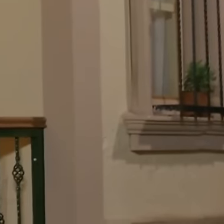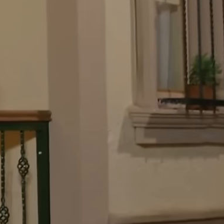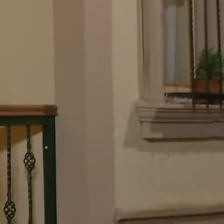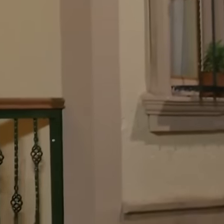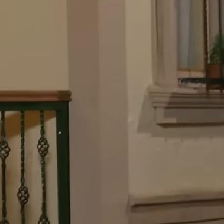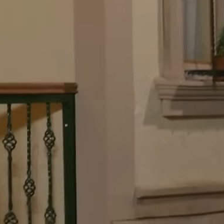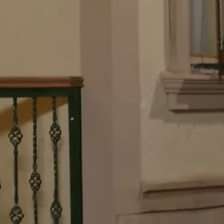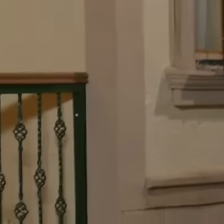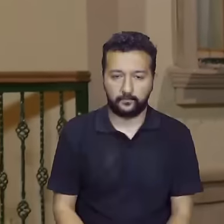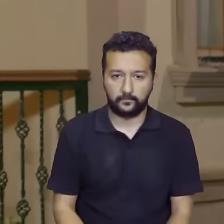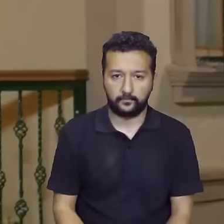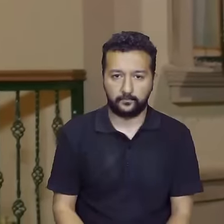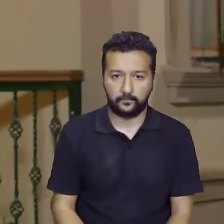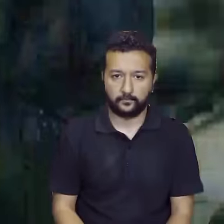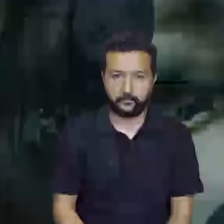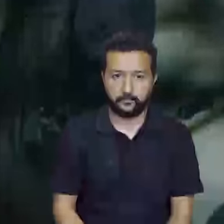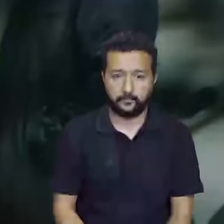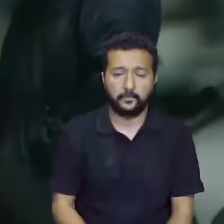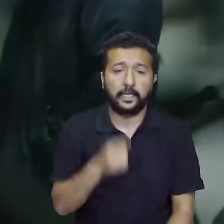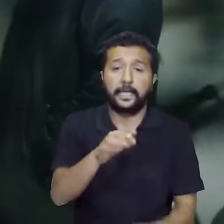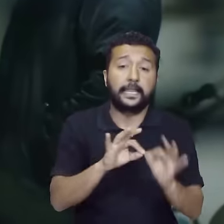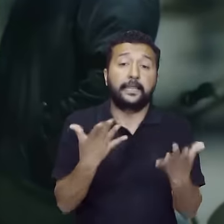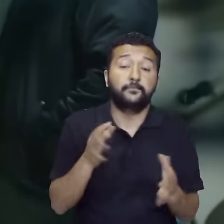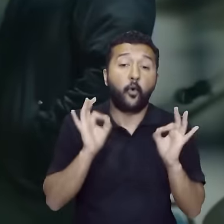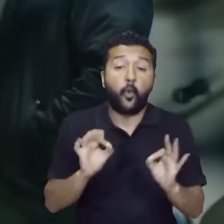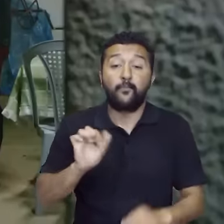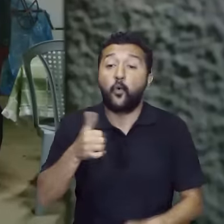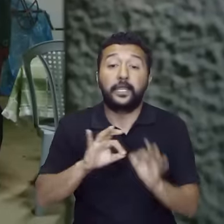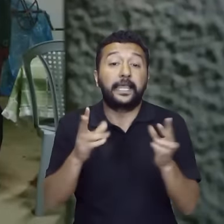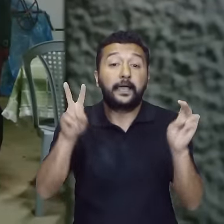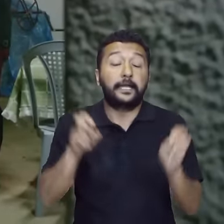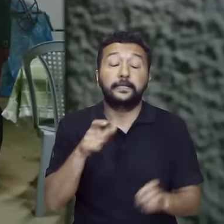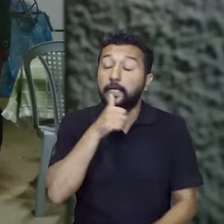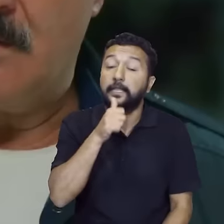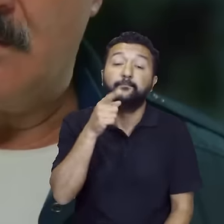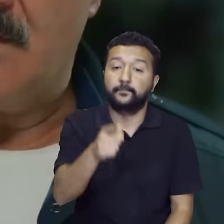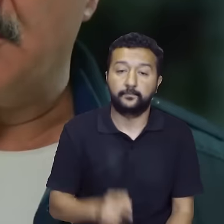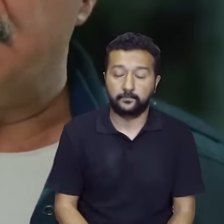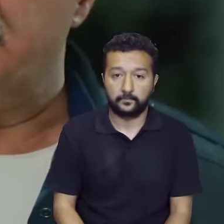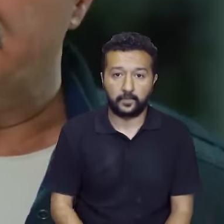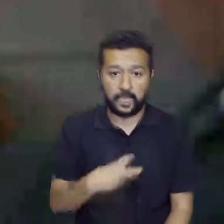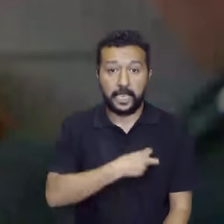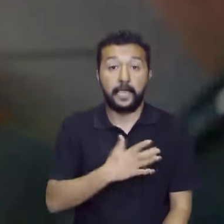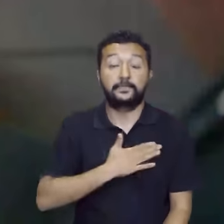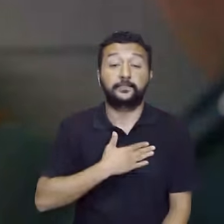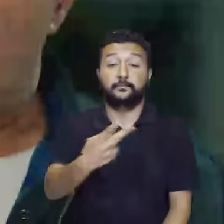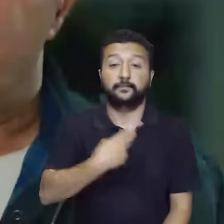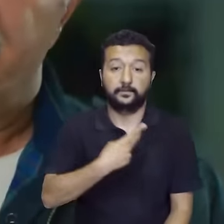Başına çiçekli şalı sarıp peşine düştü. Neymiş o hayati mesele Şener Efendi?